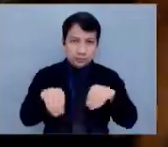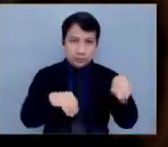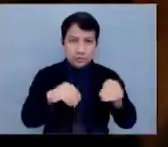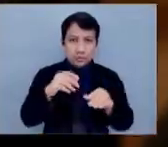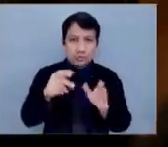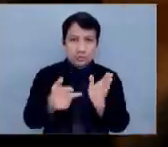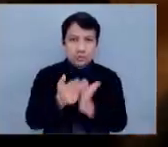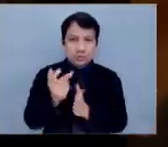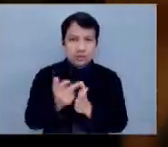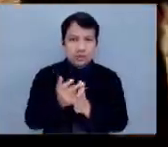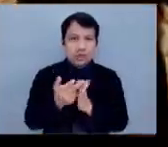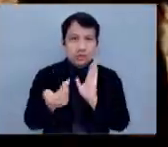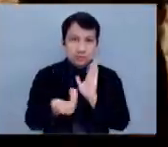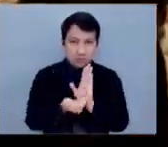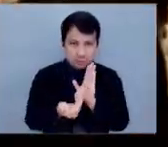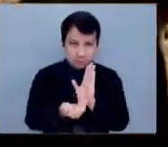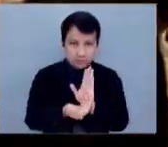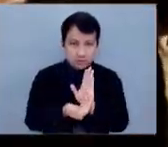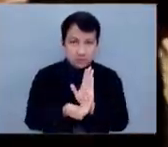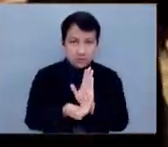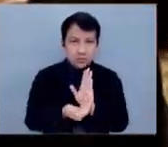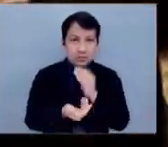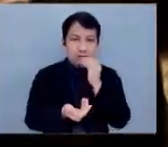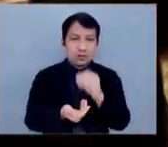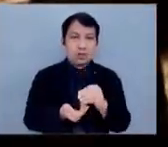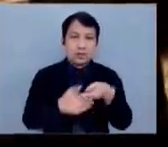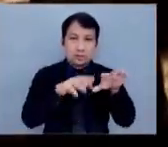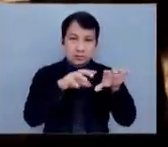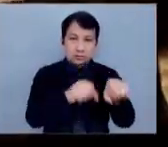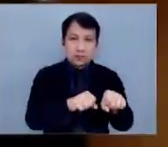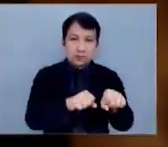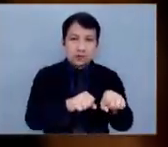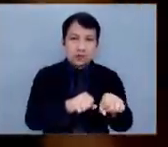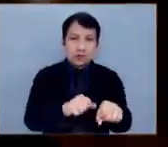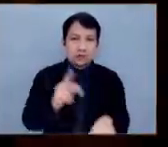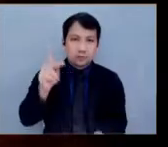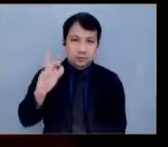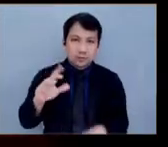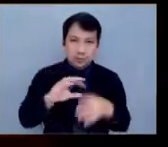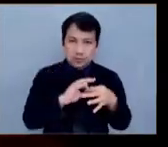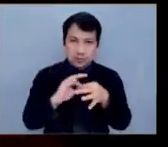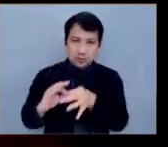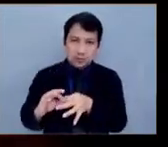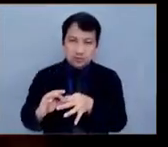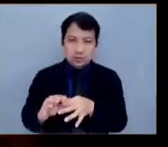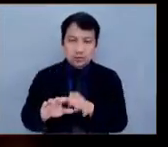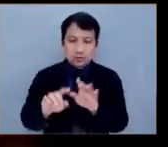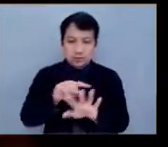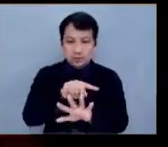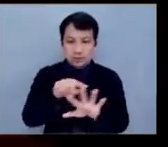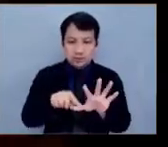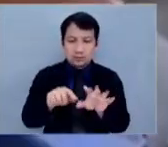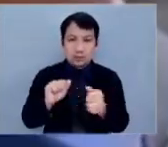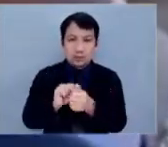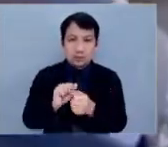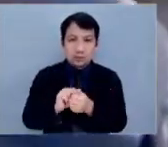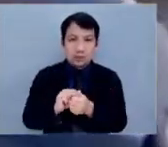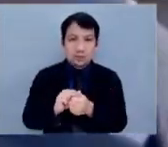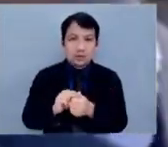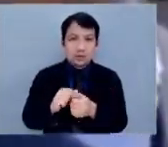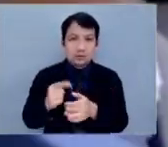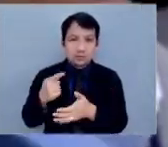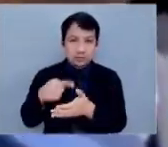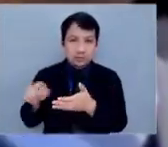ng sapat na ebidensya para ipa-aresto ang pastor. Dawit sa kaso ang limang iba pa. Bago yan, nauna nang naglabas ang